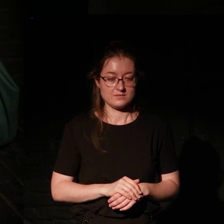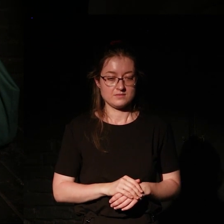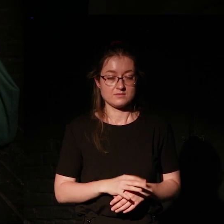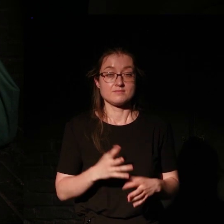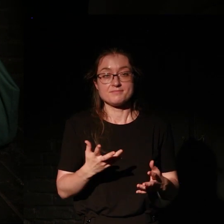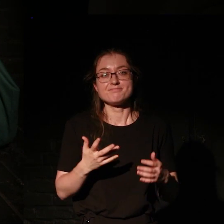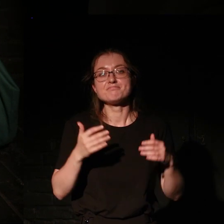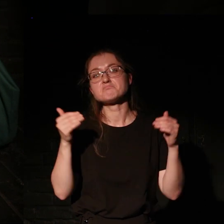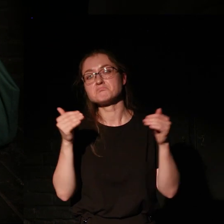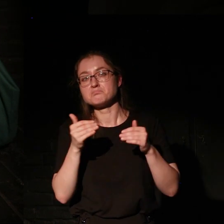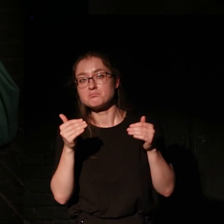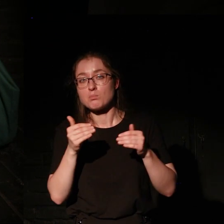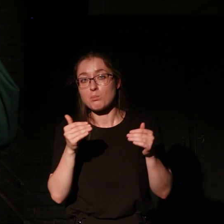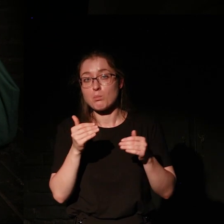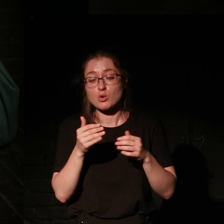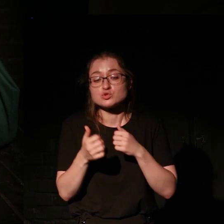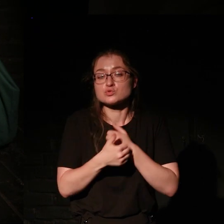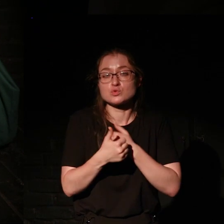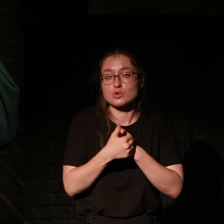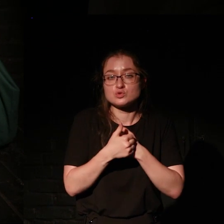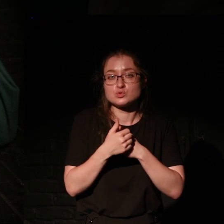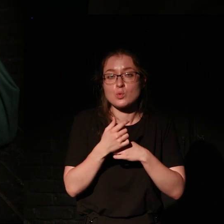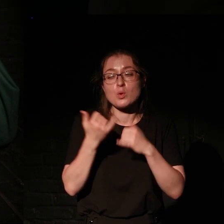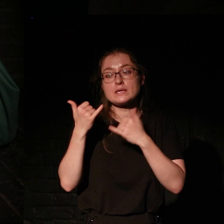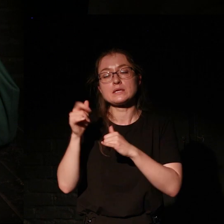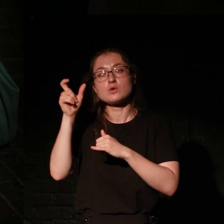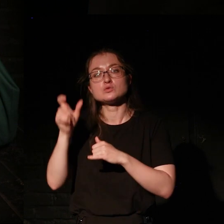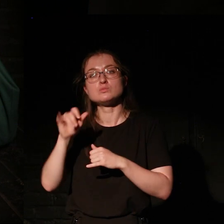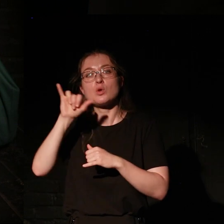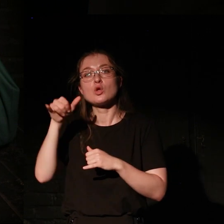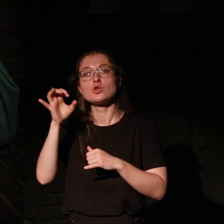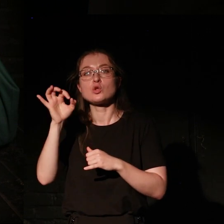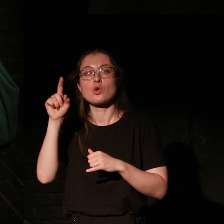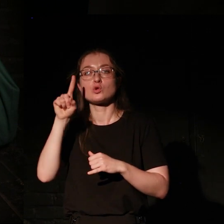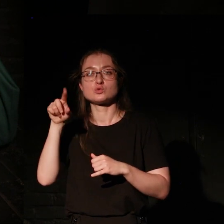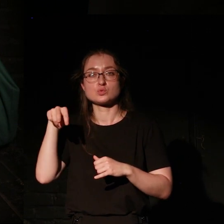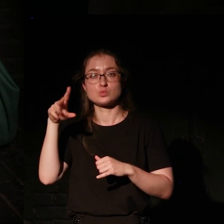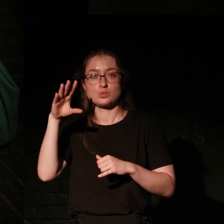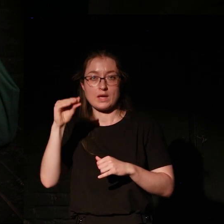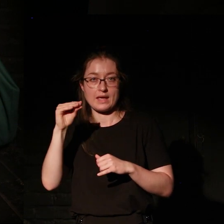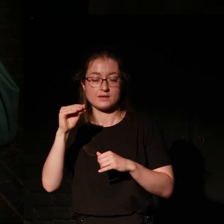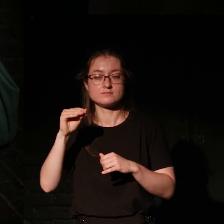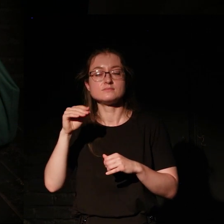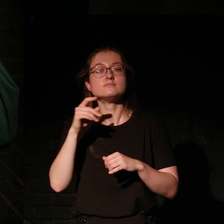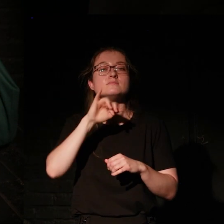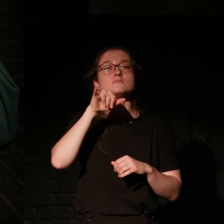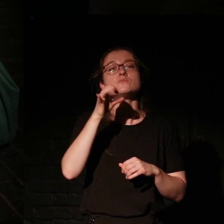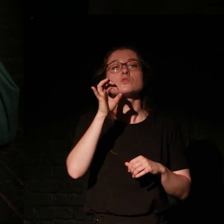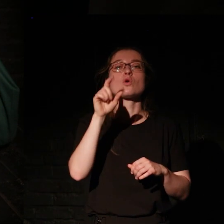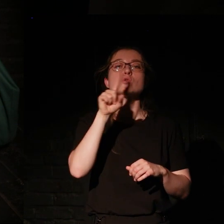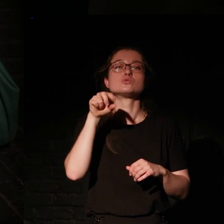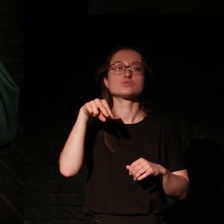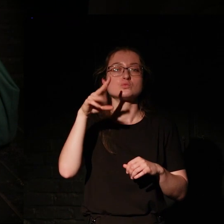że w greckim Starym Testamencie Jozue jest Jezus. Mamy księgę